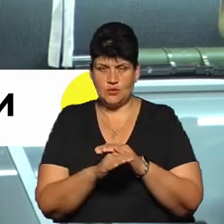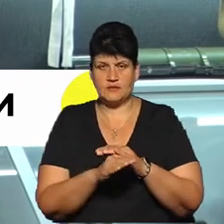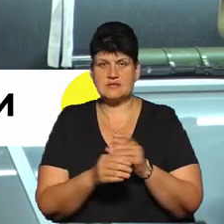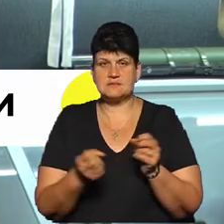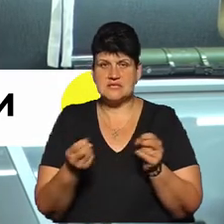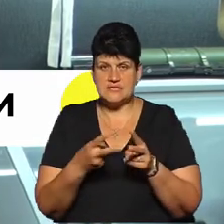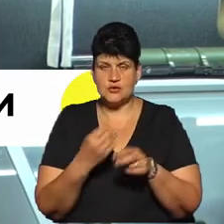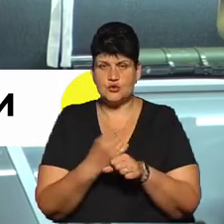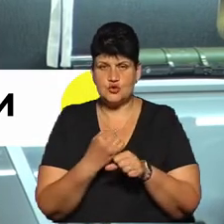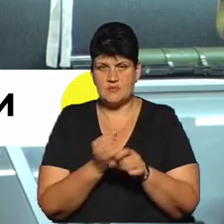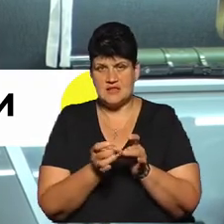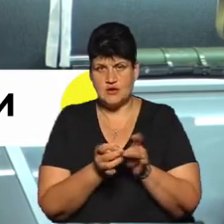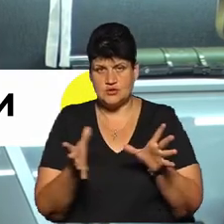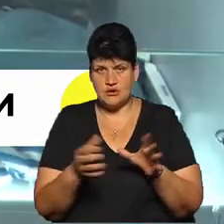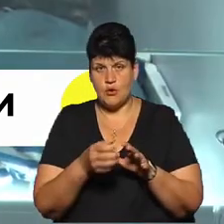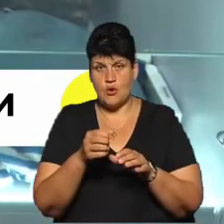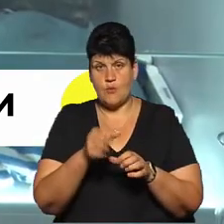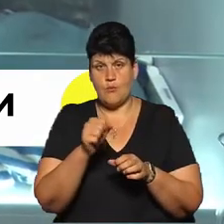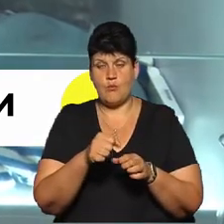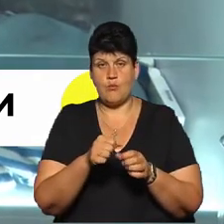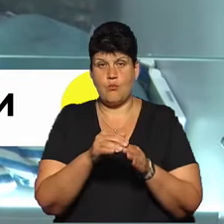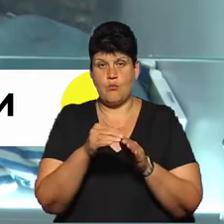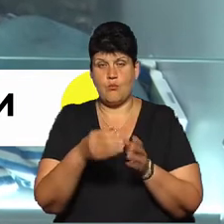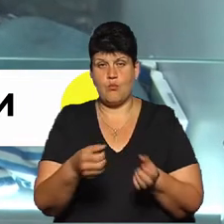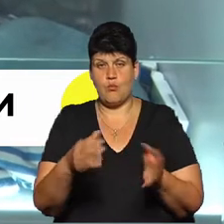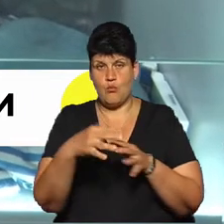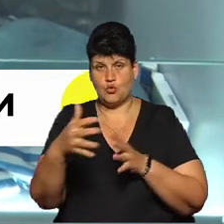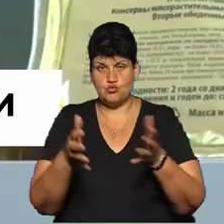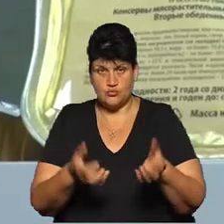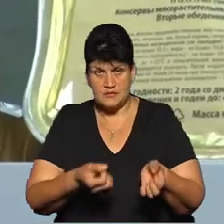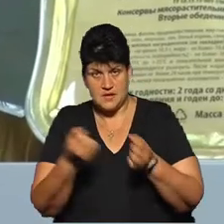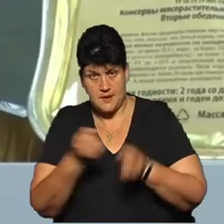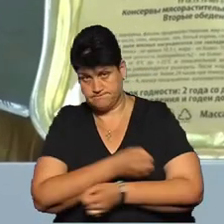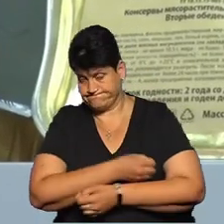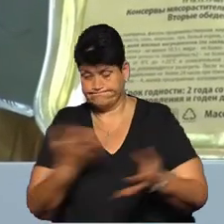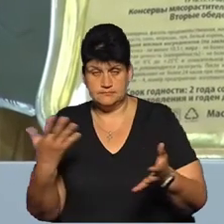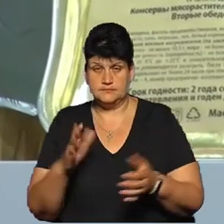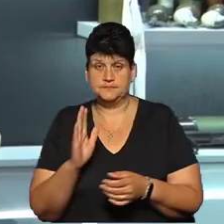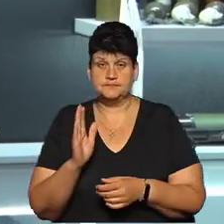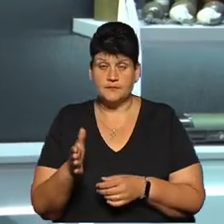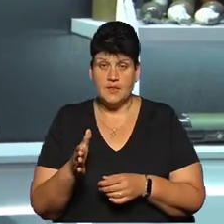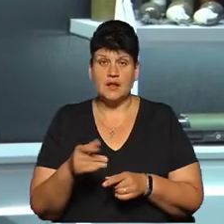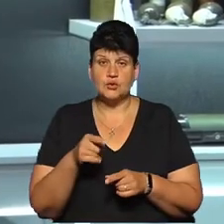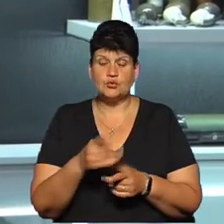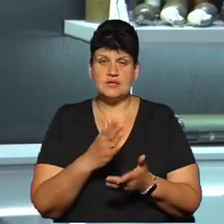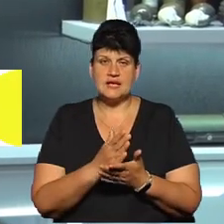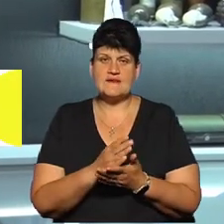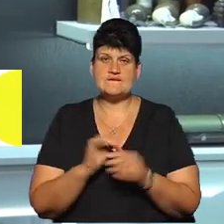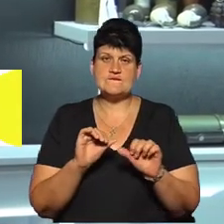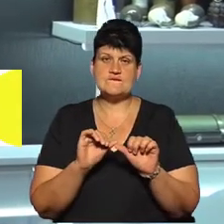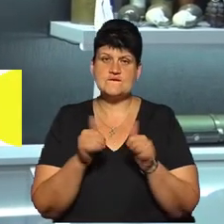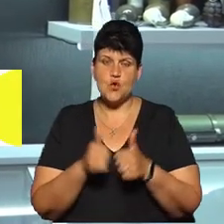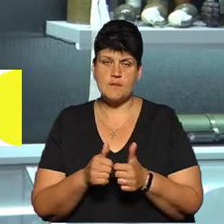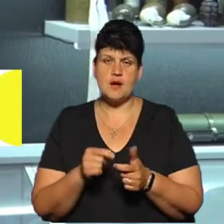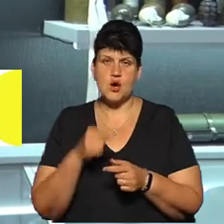розрив. Піднімаєш подушку, колиска взривається. Окрім снарядів, тут є форма російських військових та їхні сухпайки. Ризикнув, попробував,